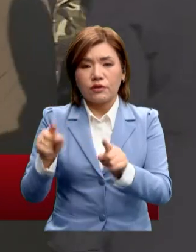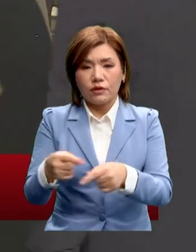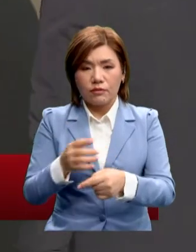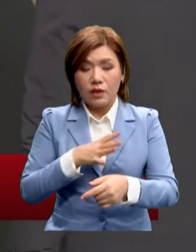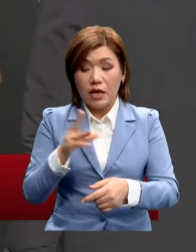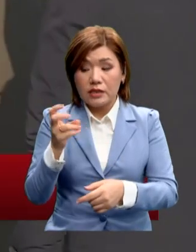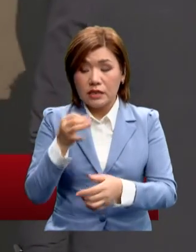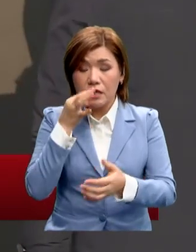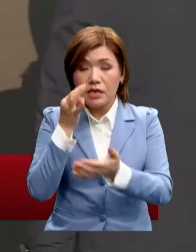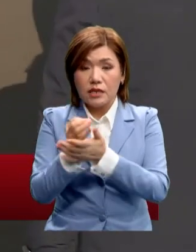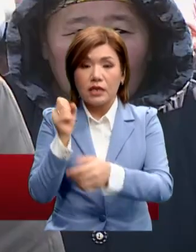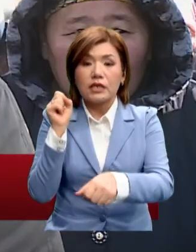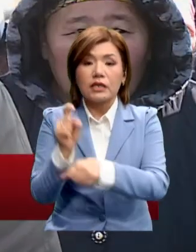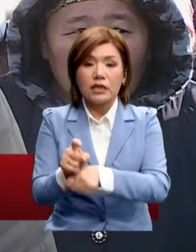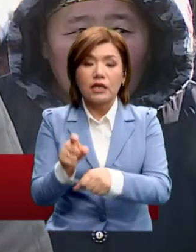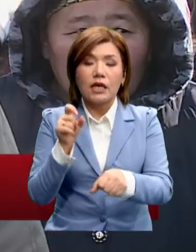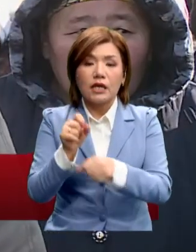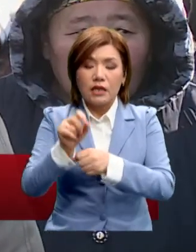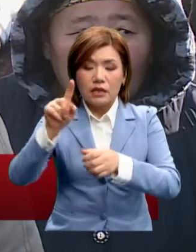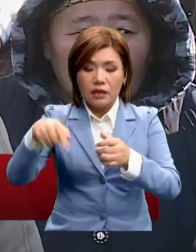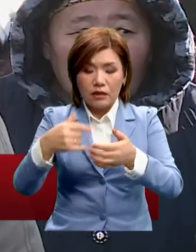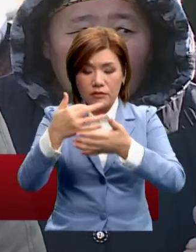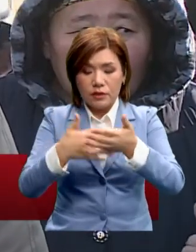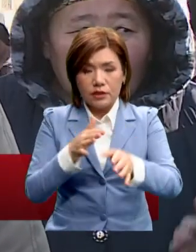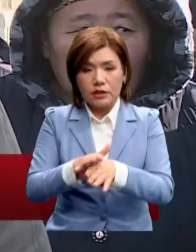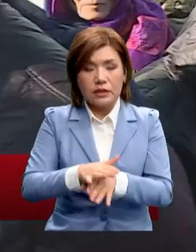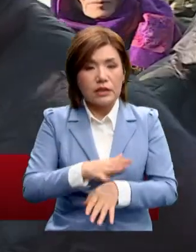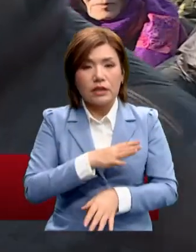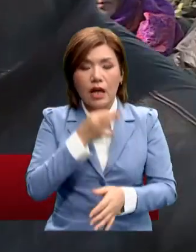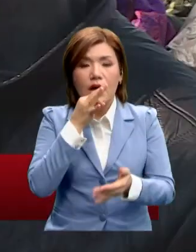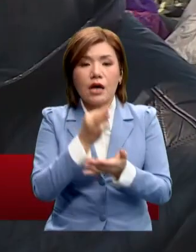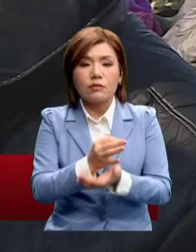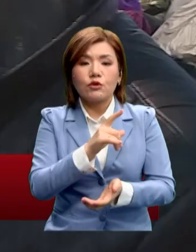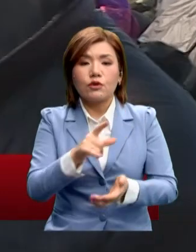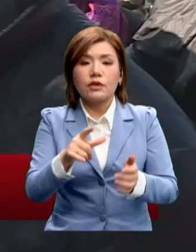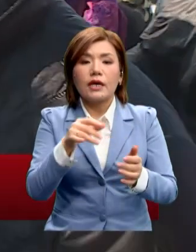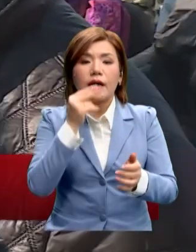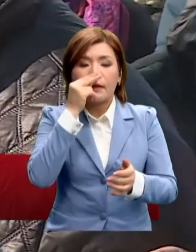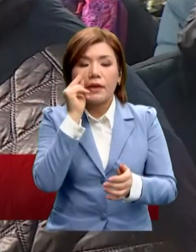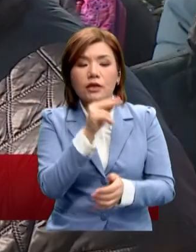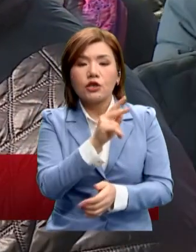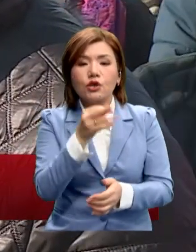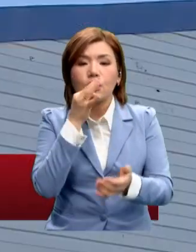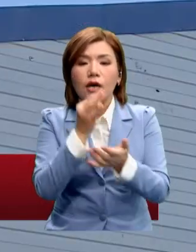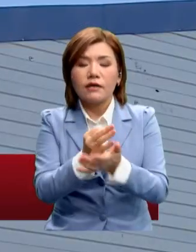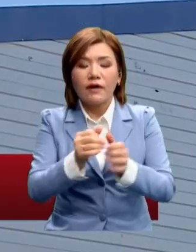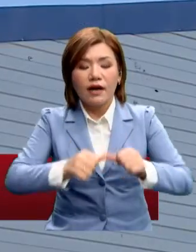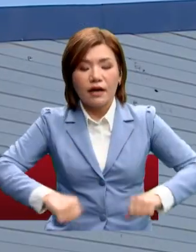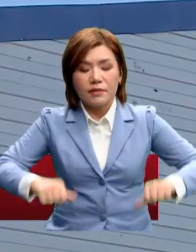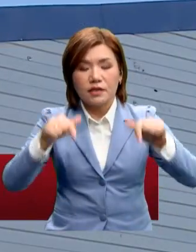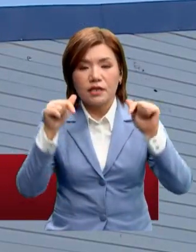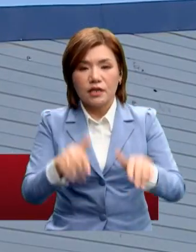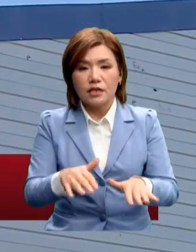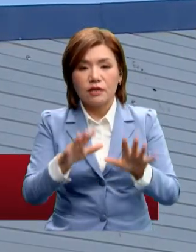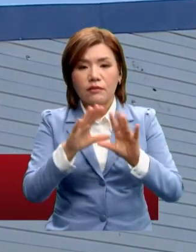алған мердігер тапсырыс берушінің талабына сай жұмысты орындадым десе, жауаптылар қателіктің кімнен кеткенін енді комиссия шешеді деп